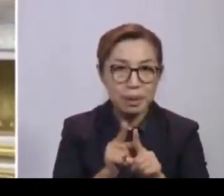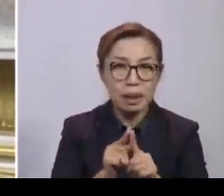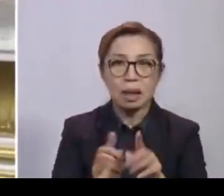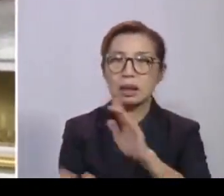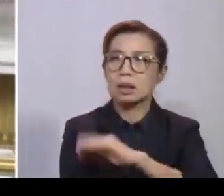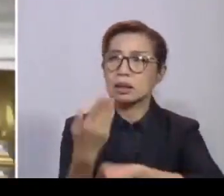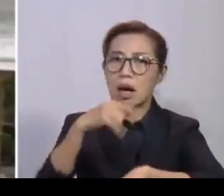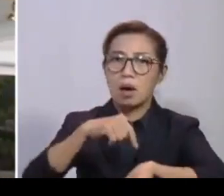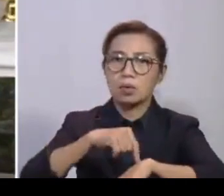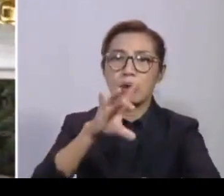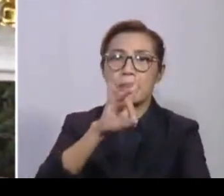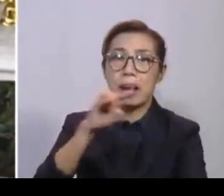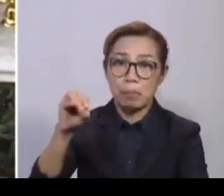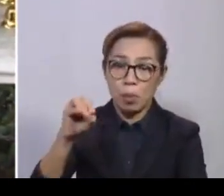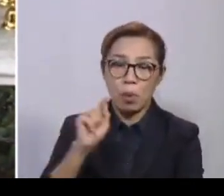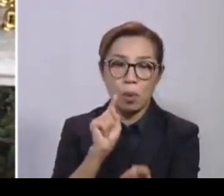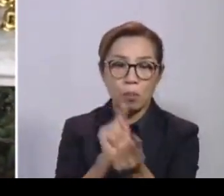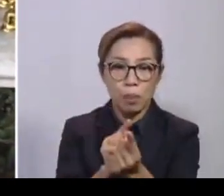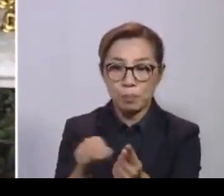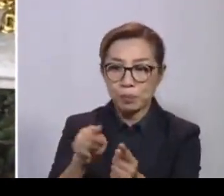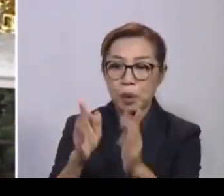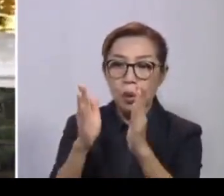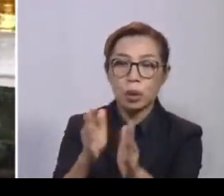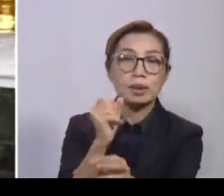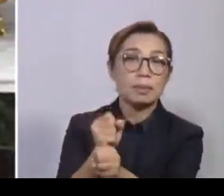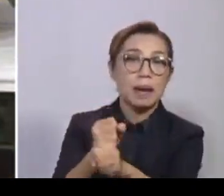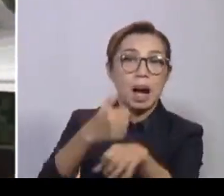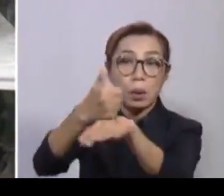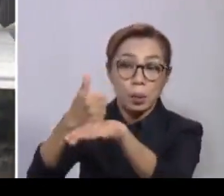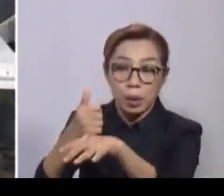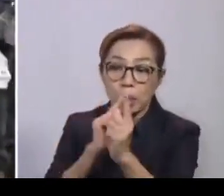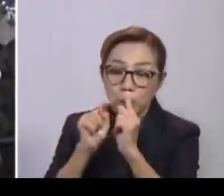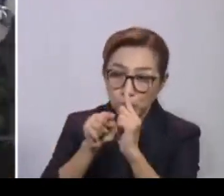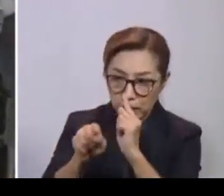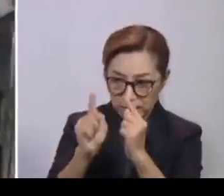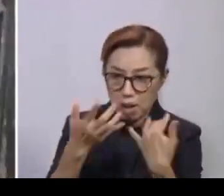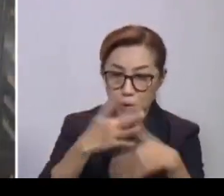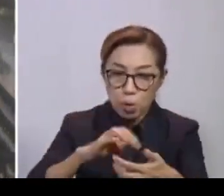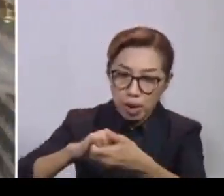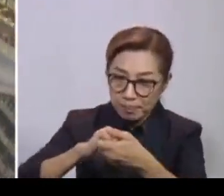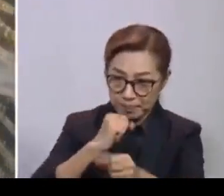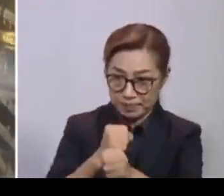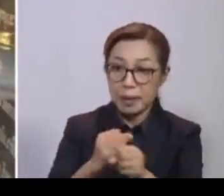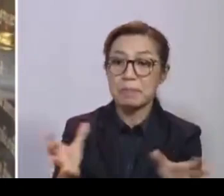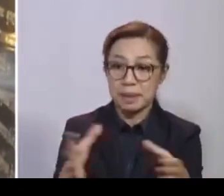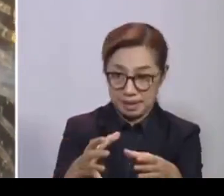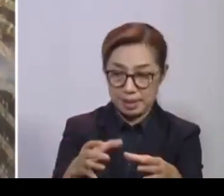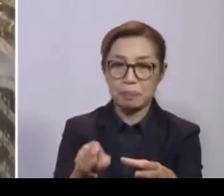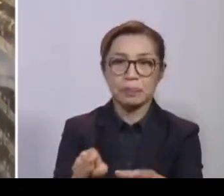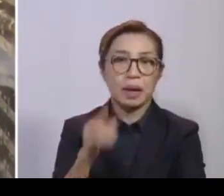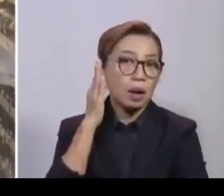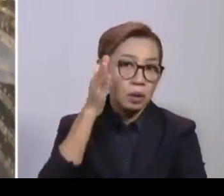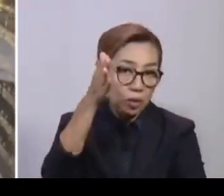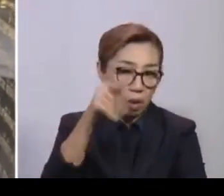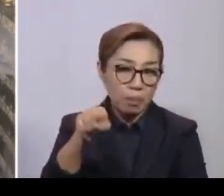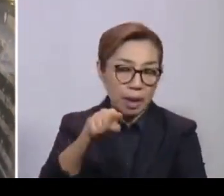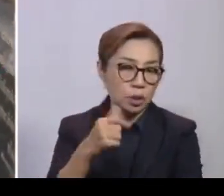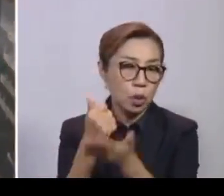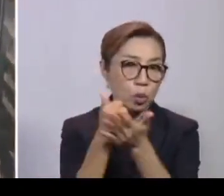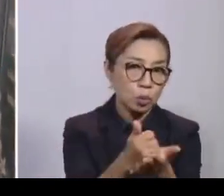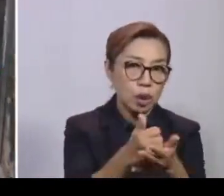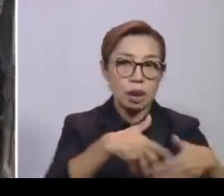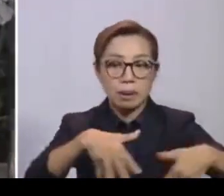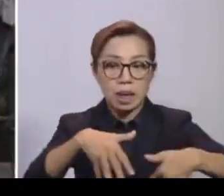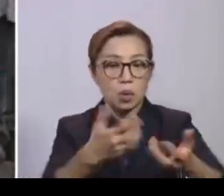เมื่อเวลา 8:00นไปพบปะกับผู้บริหารและบอกว่าต้องทำงานร่วมกันเป็นทีมเวลหลังจากนี้จะต้องดูแลค่าครองชีพ